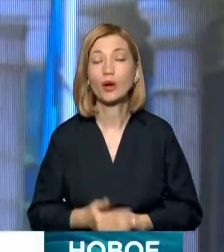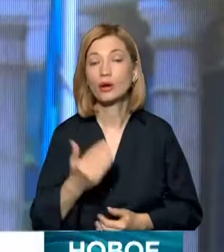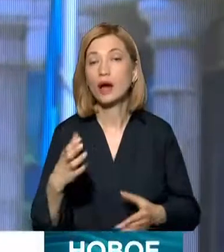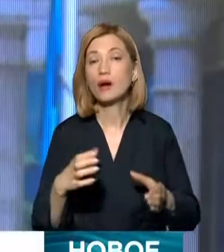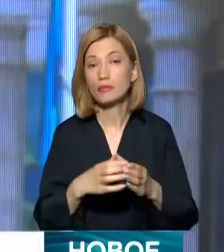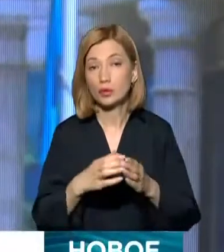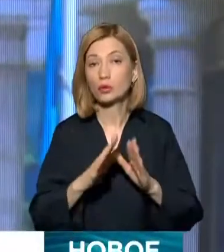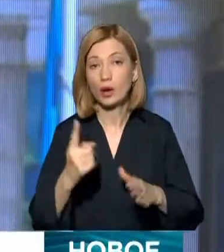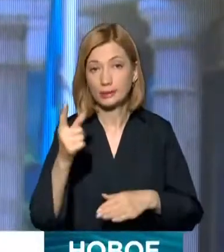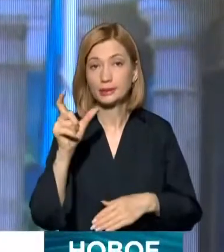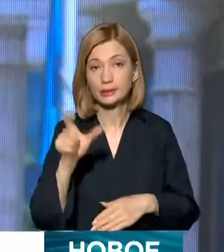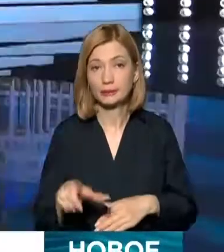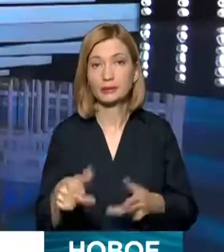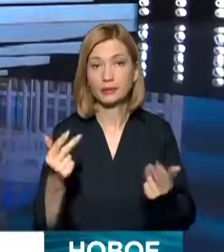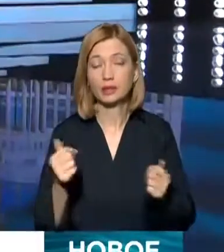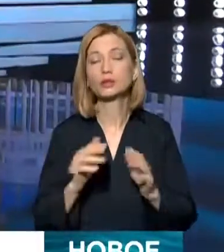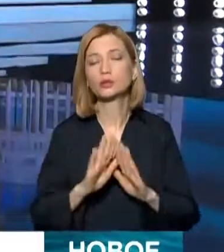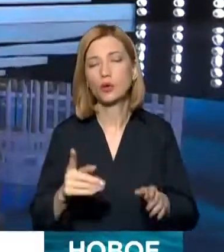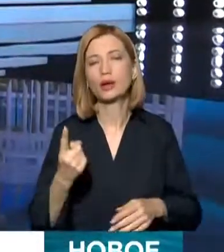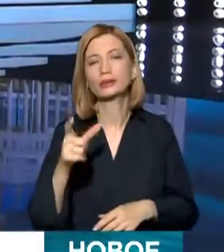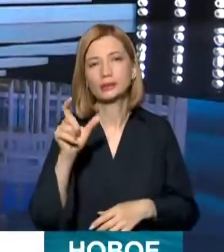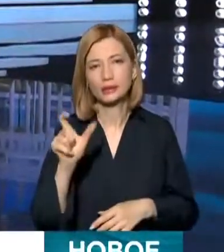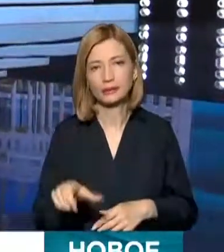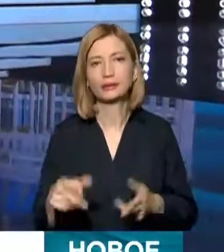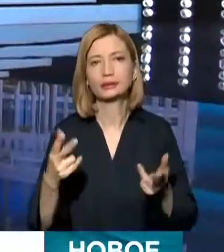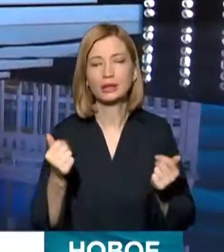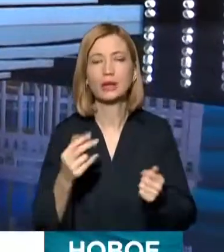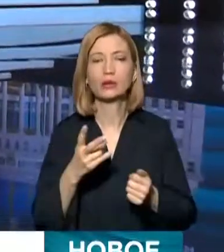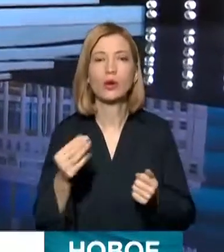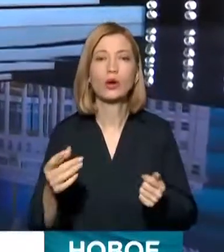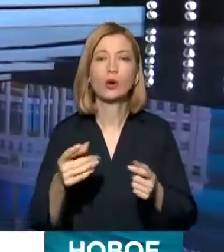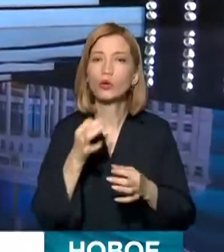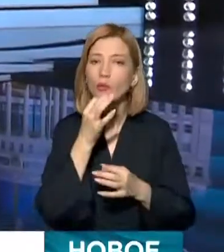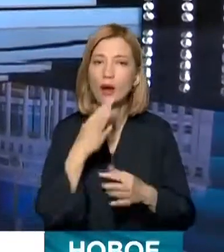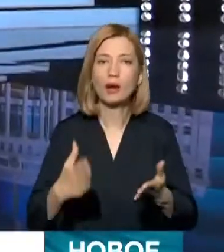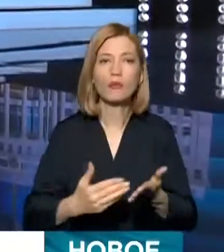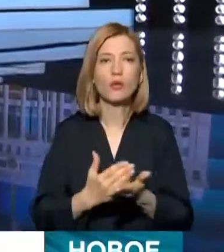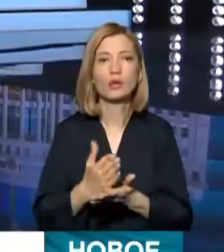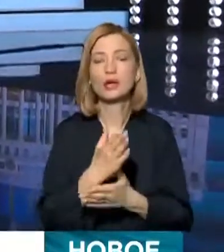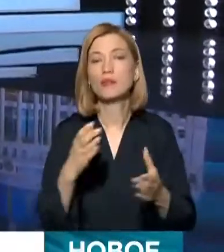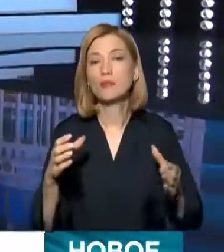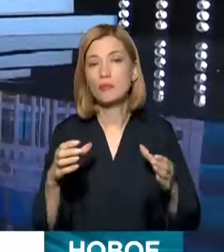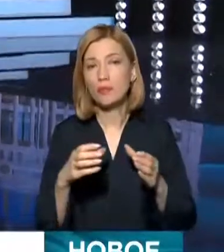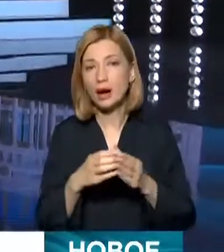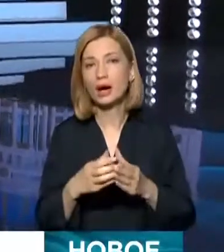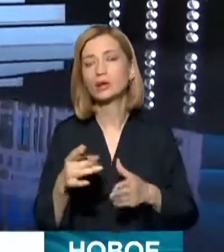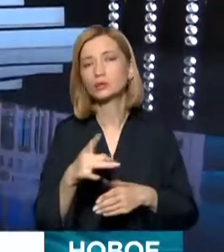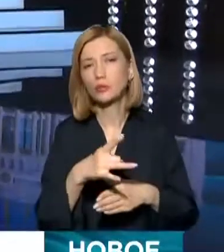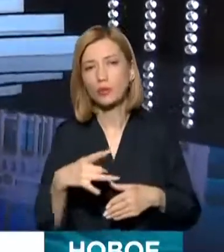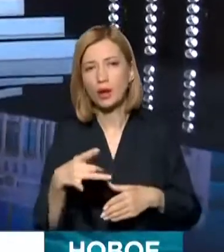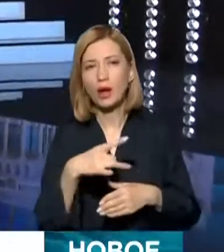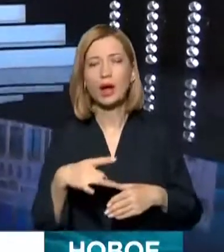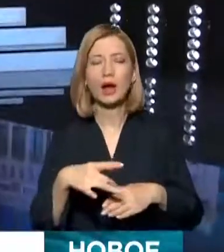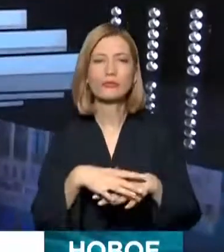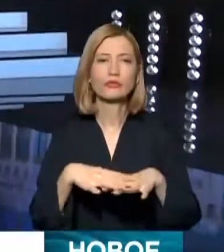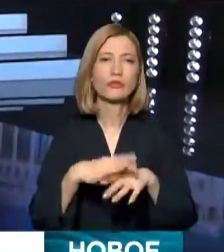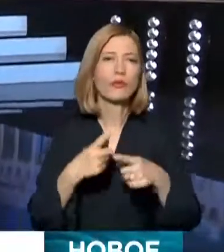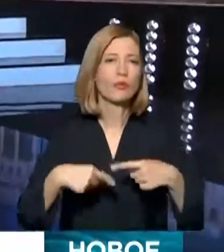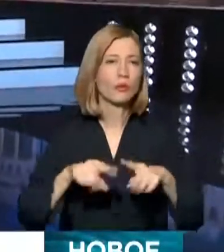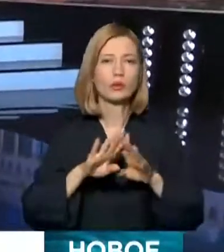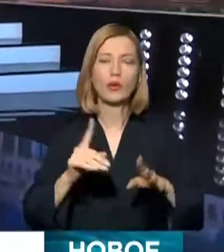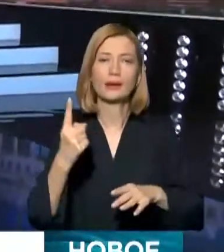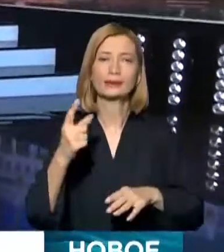партии только один кандидат? Только один кандидат. Ну, любая политическая партия, любое республиканское общественное объединение могут выдвинуть только